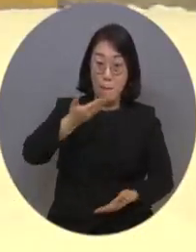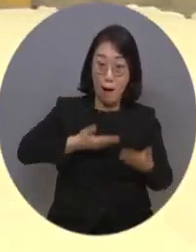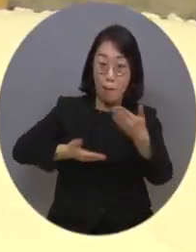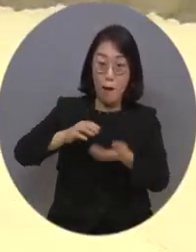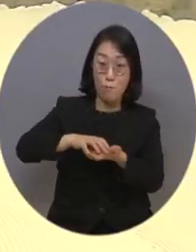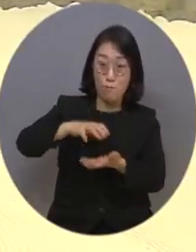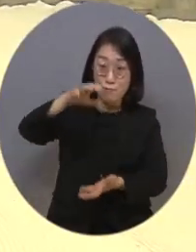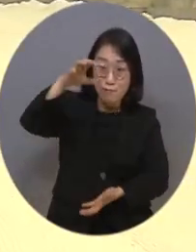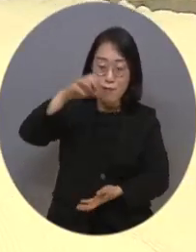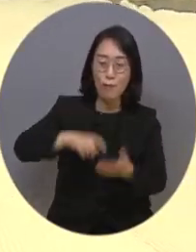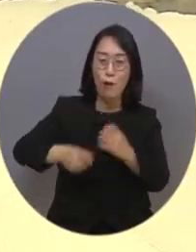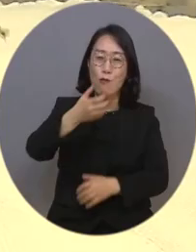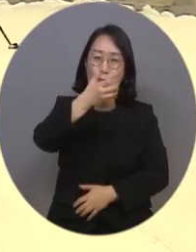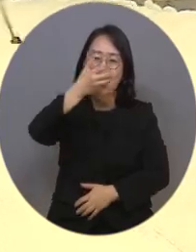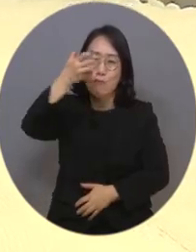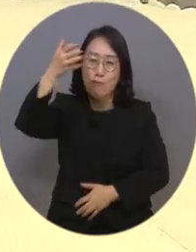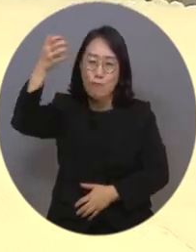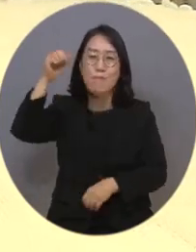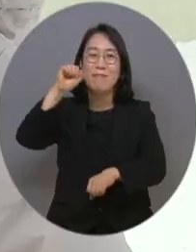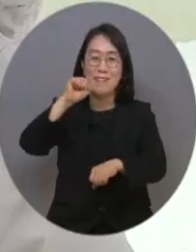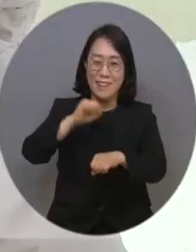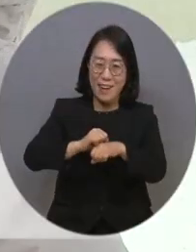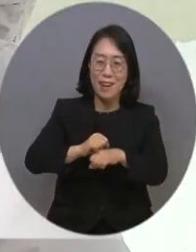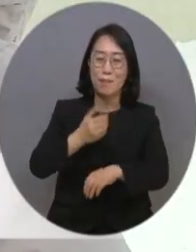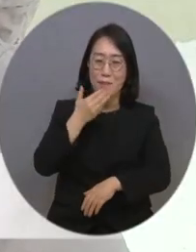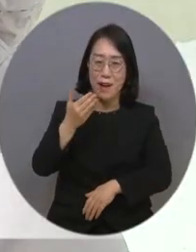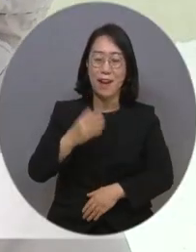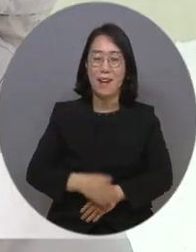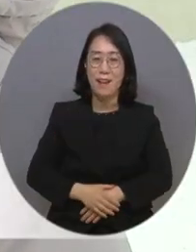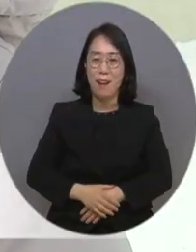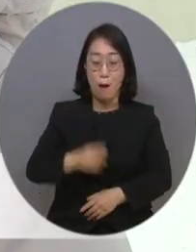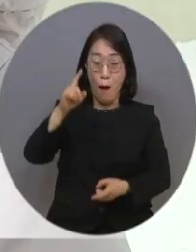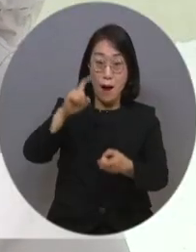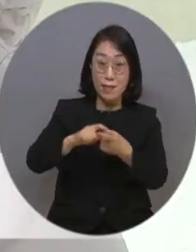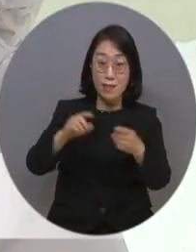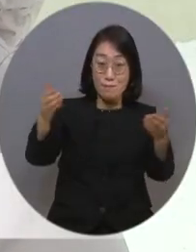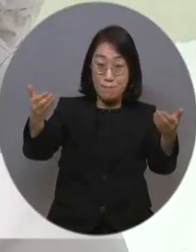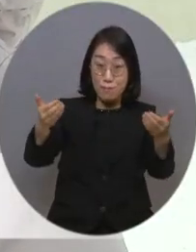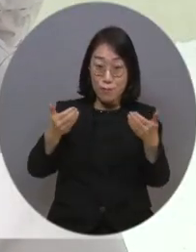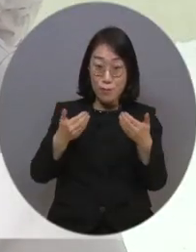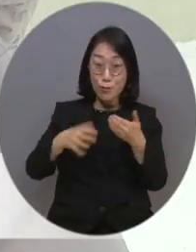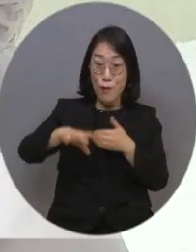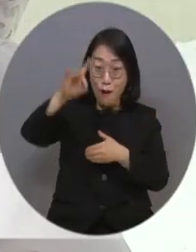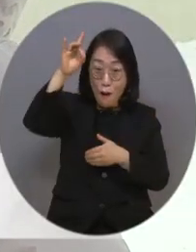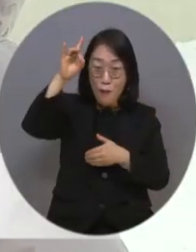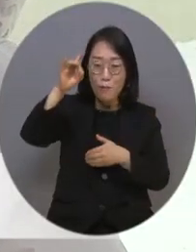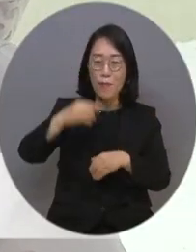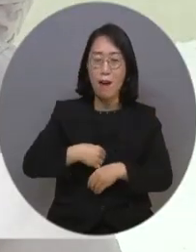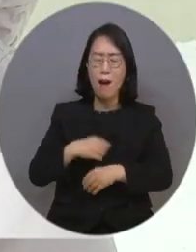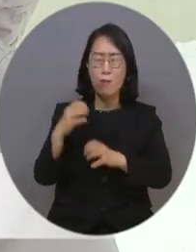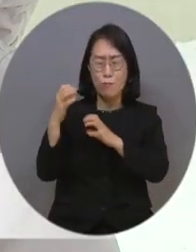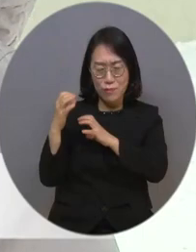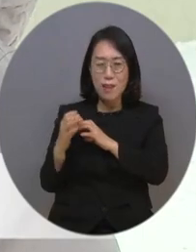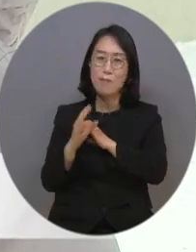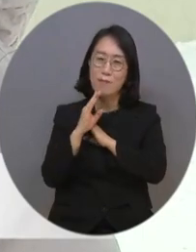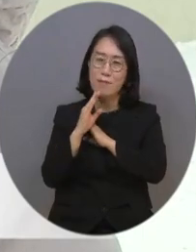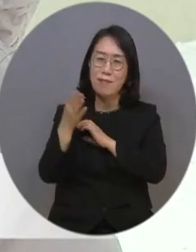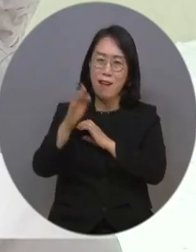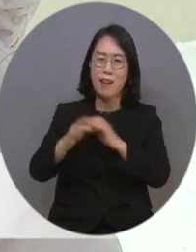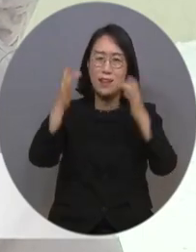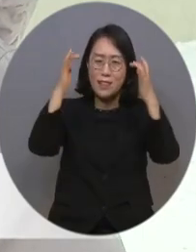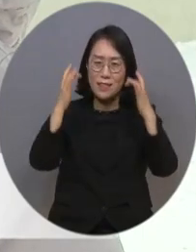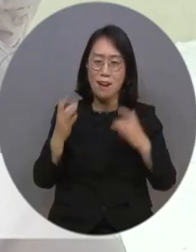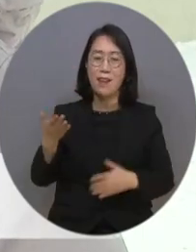그 꿈도 영글어가고 있습니다 그렇게 관심을 받아본 적이 처음이라 많이 부담도 되고